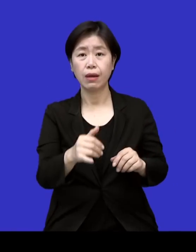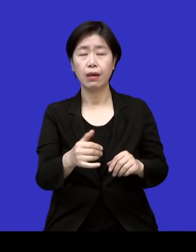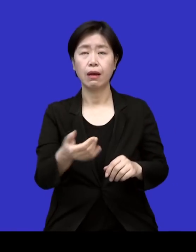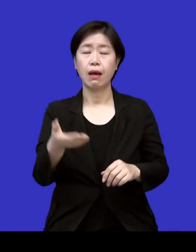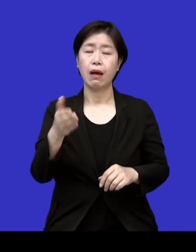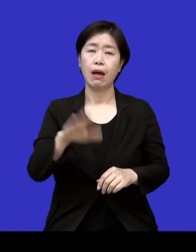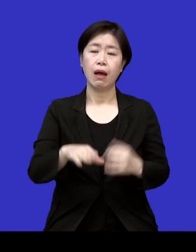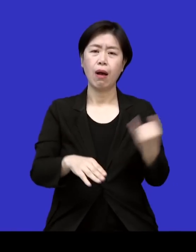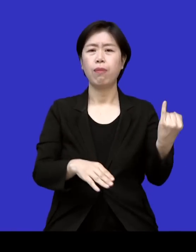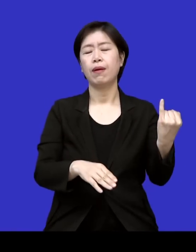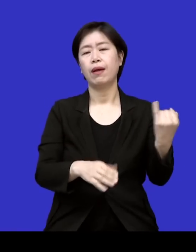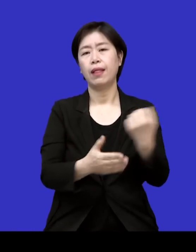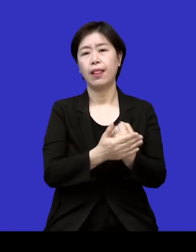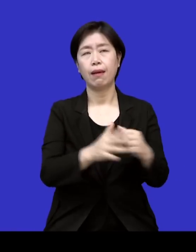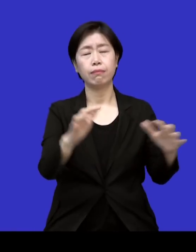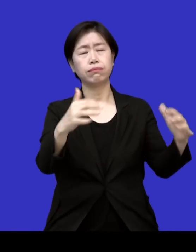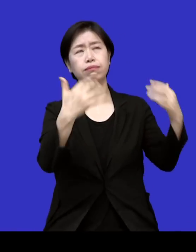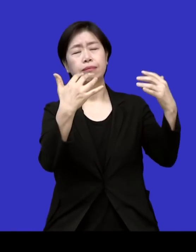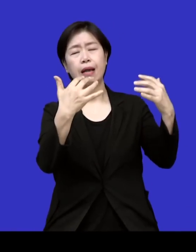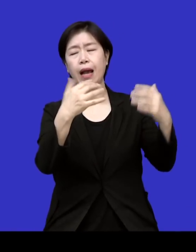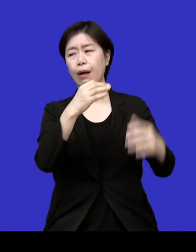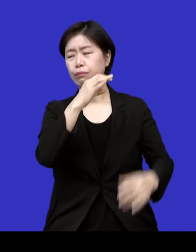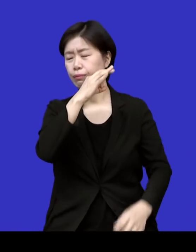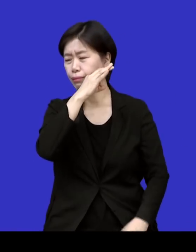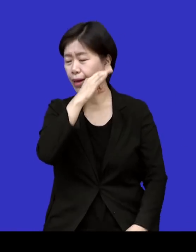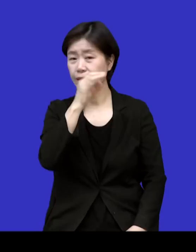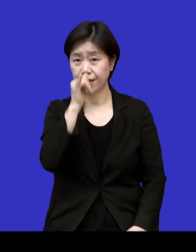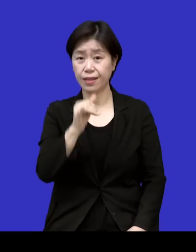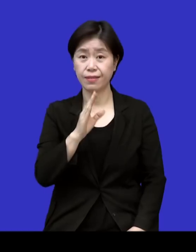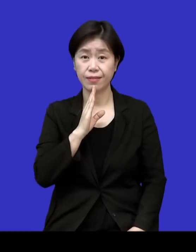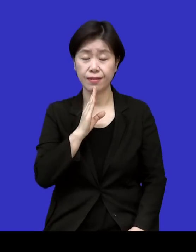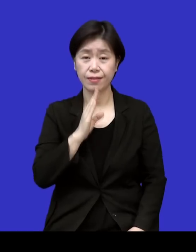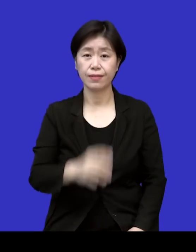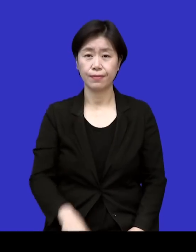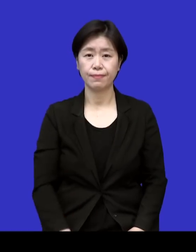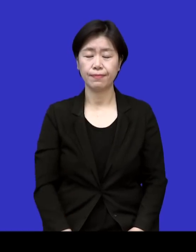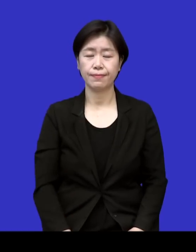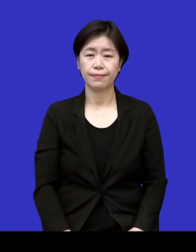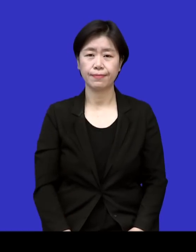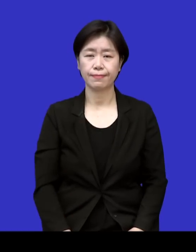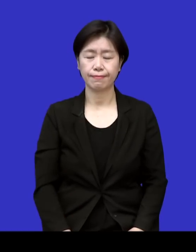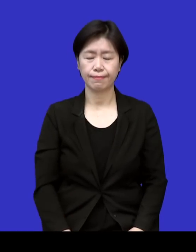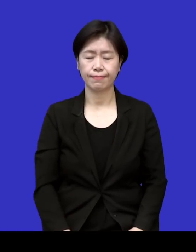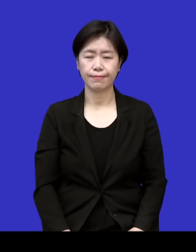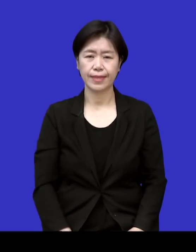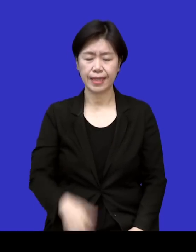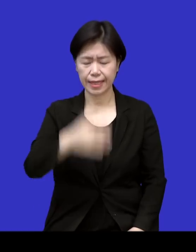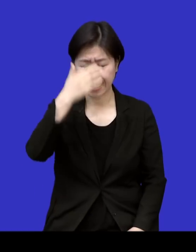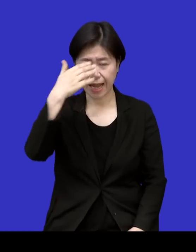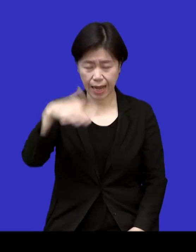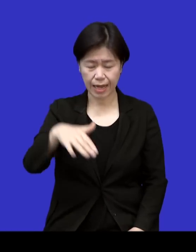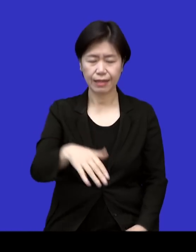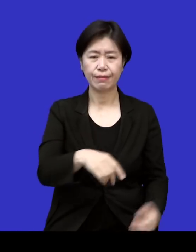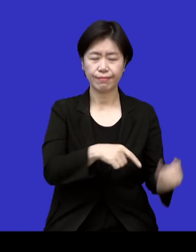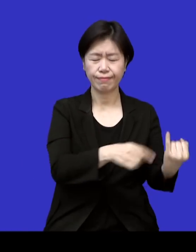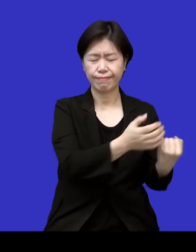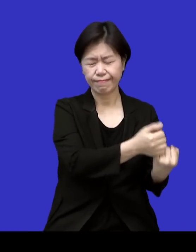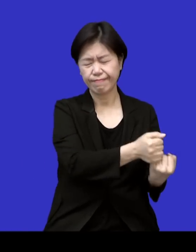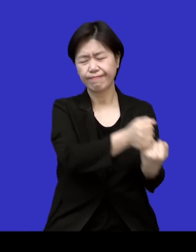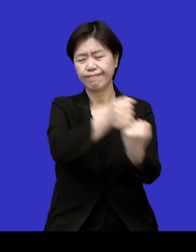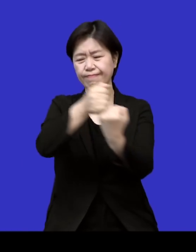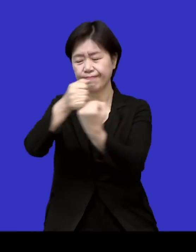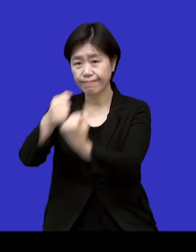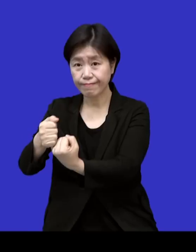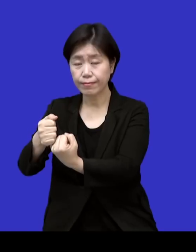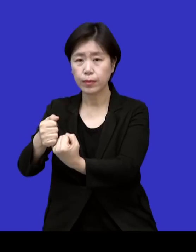무사히 엄마만 집에 데리고 가면 이제 그렇게 그러다 이제 아빠가 만약에 들어오는 날은